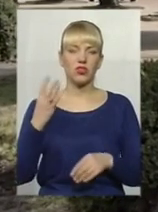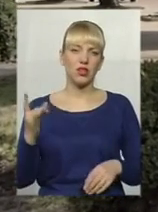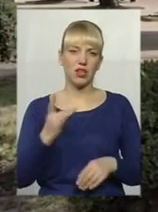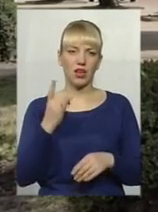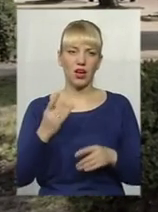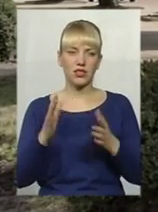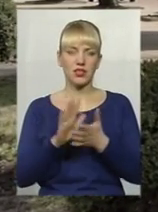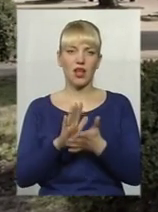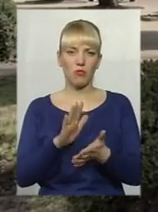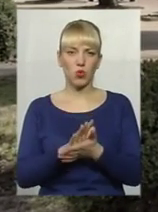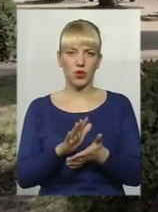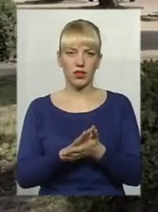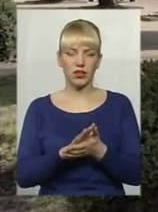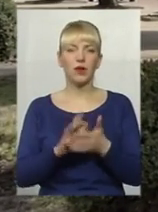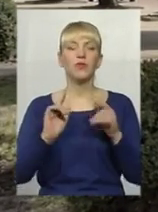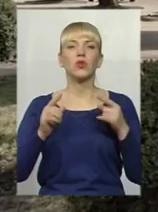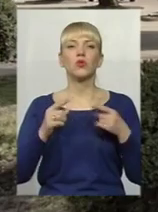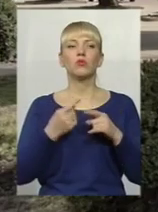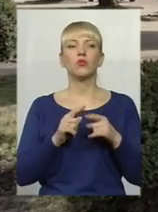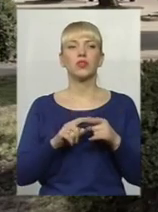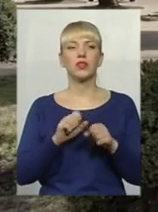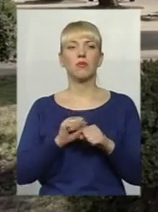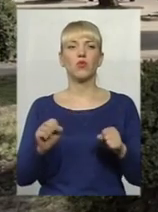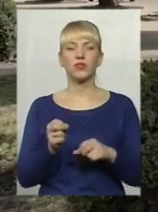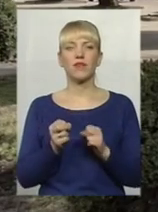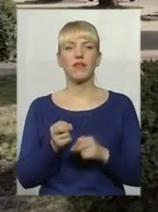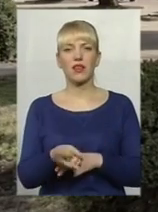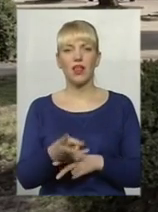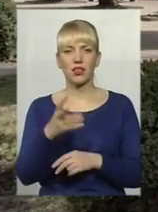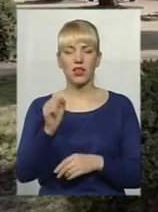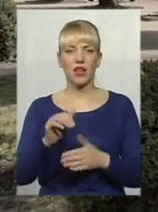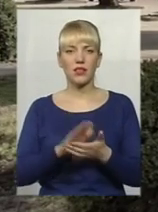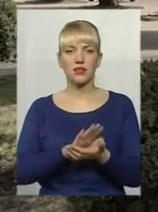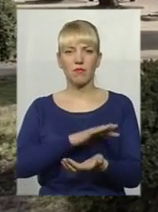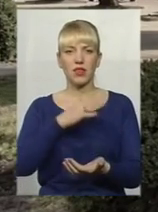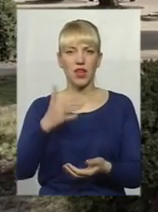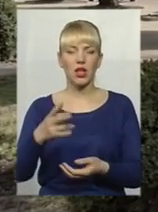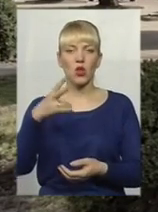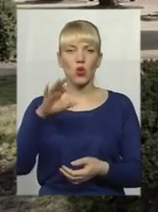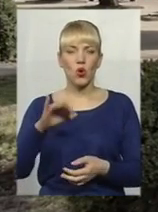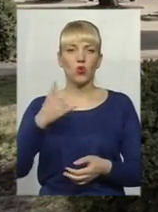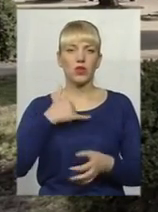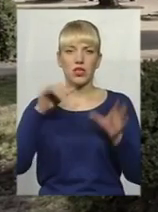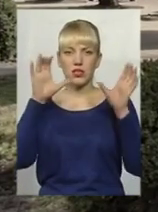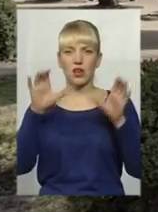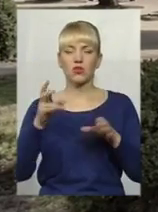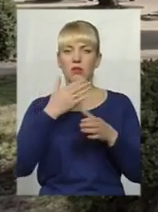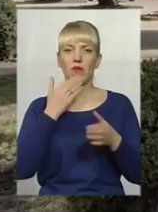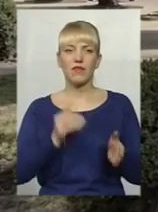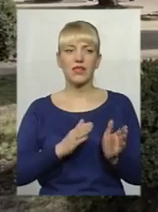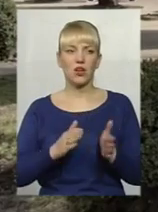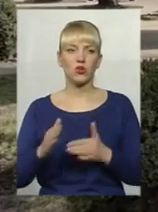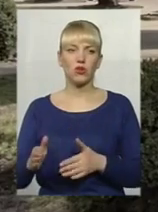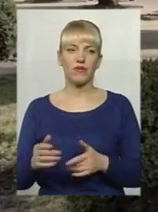атмосферного повітря тутними парами. І тому їх, звичайно, не можна викидати на смітник, але, на жаль, у нас законодавством це не врегульовано на